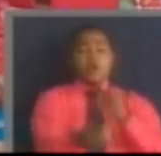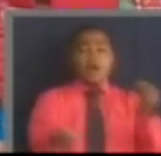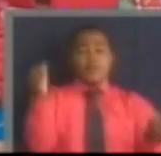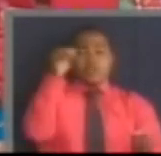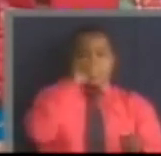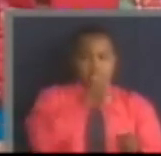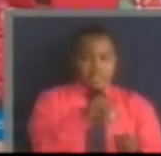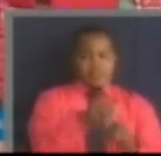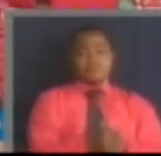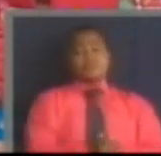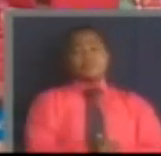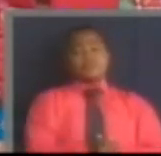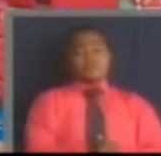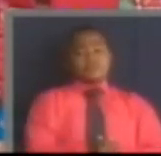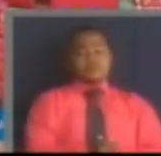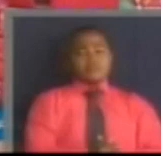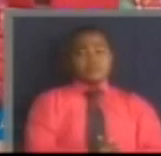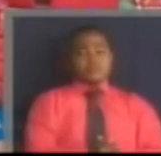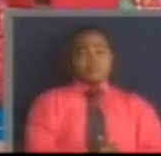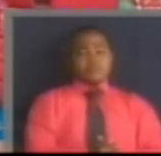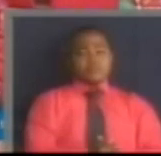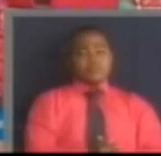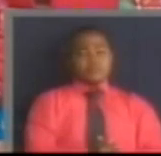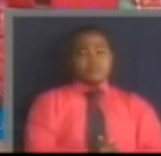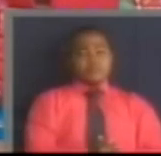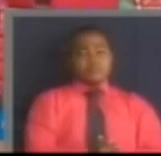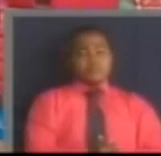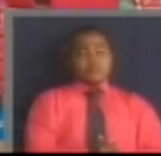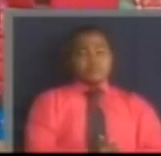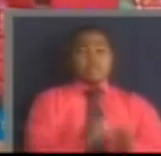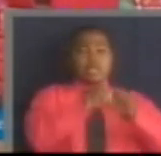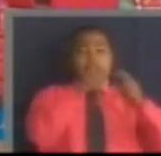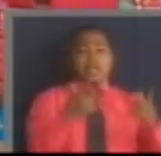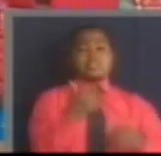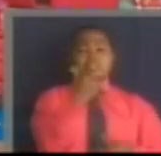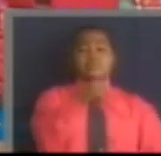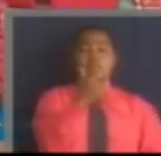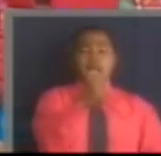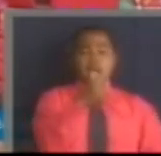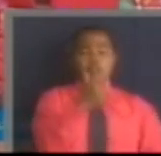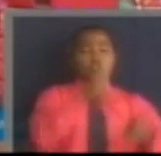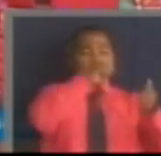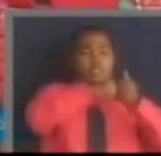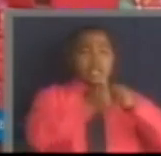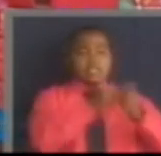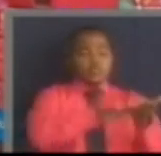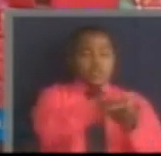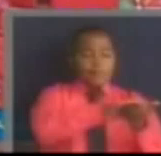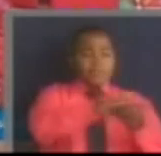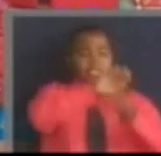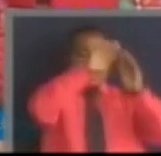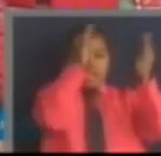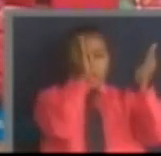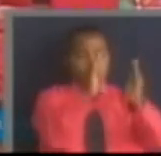kamati ya kanuni kwa kufanya maamuzi haya na mwenyekiti kufanya uteuzi upya, lakini bado tatizo la msingi la muundo wa kamati ya